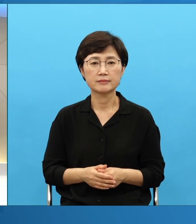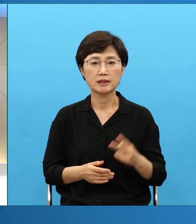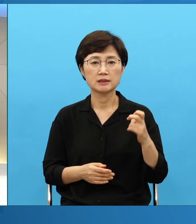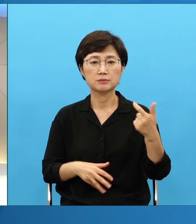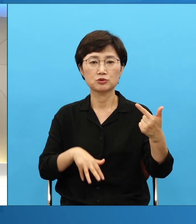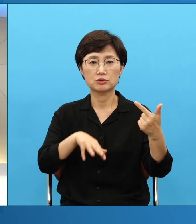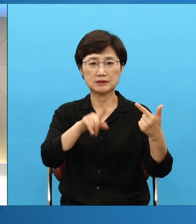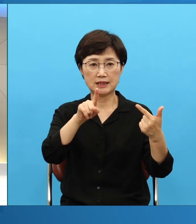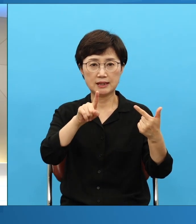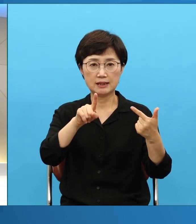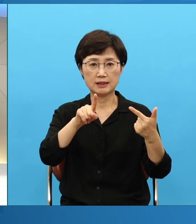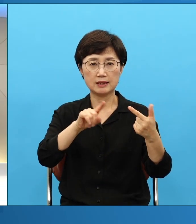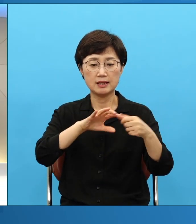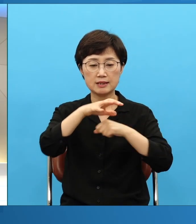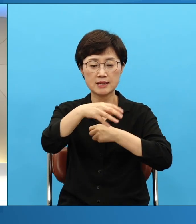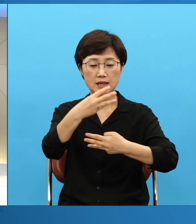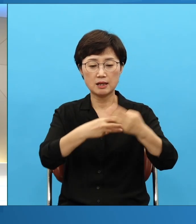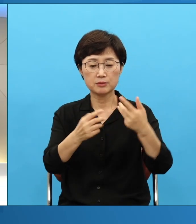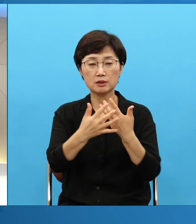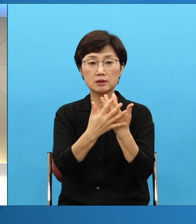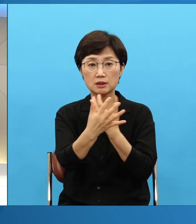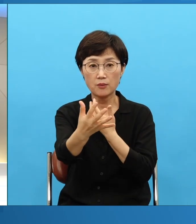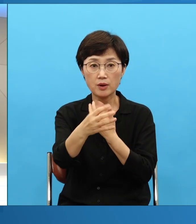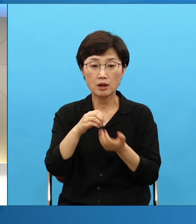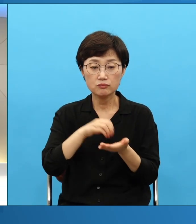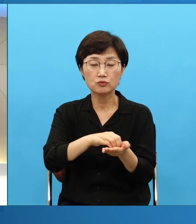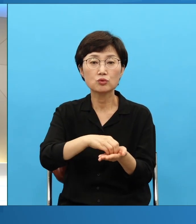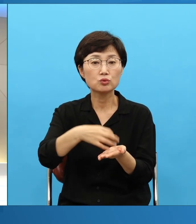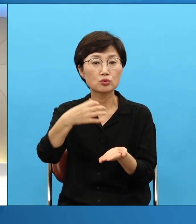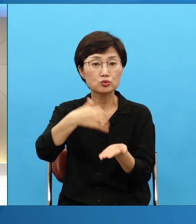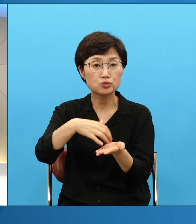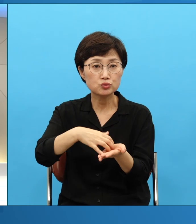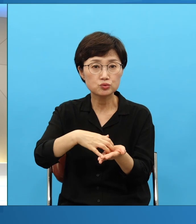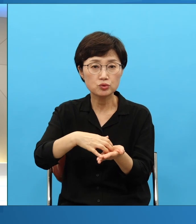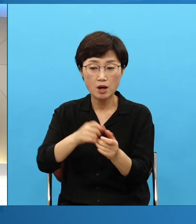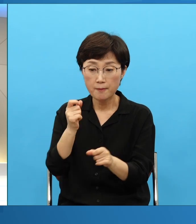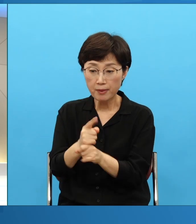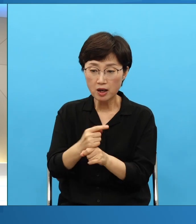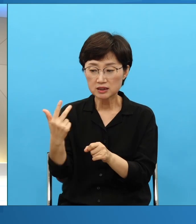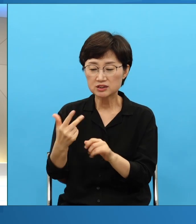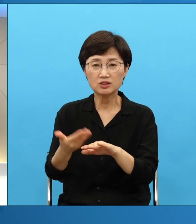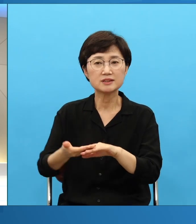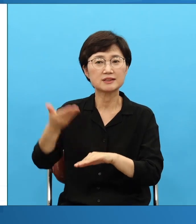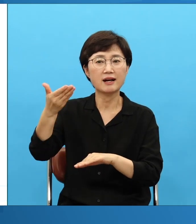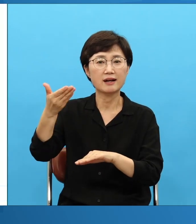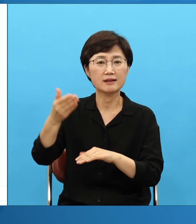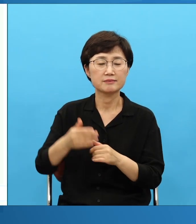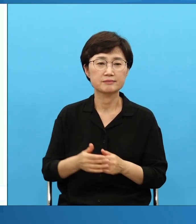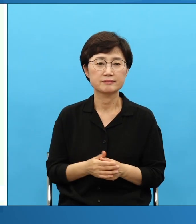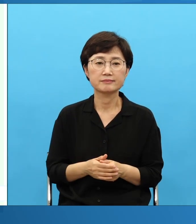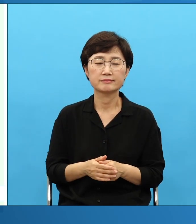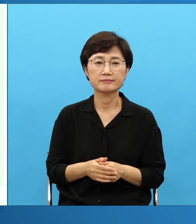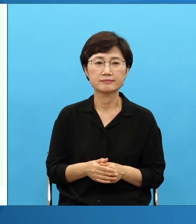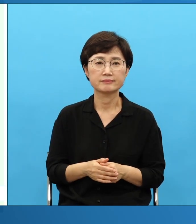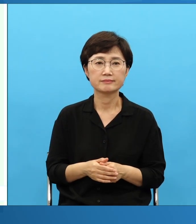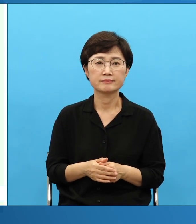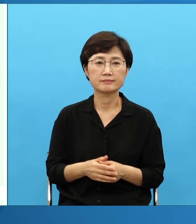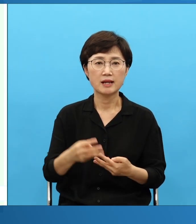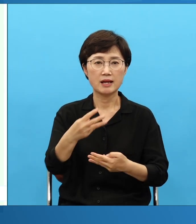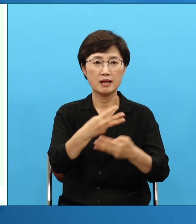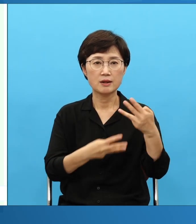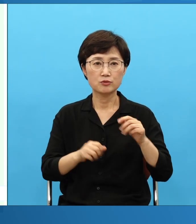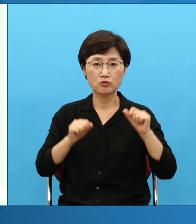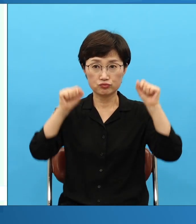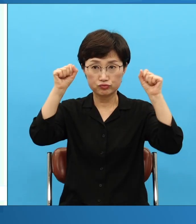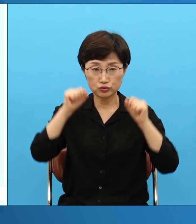제26차 2023 세계 랩넌트 대회 등록자 수가 한 주 만에 7,000명을 넘어섰습니다. 랩넌트